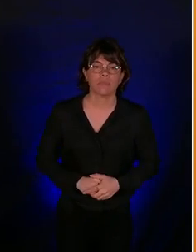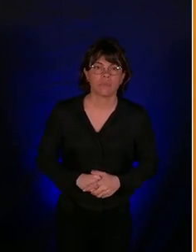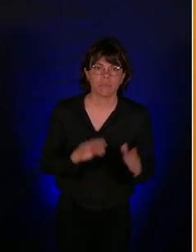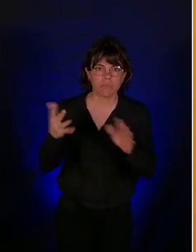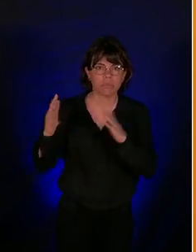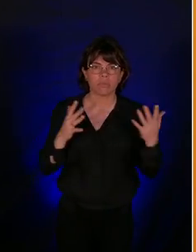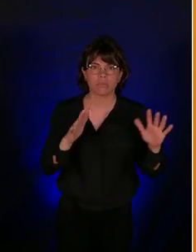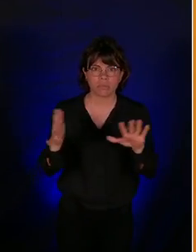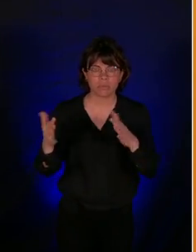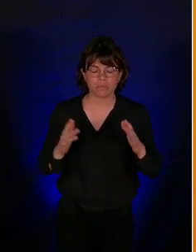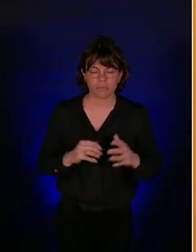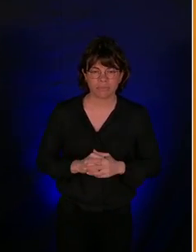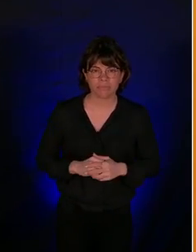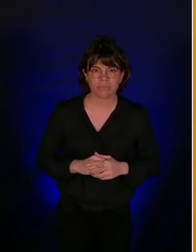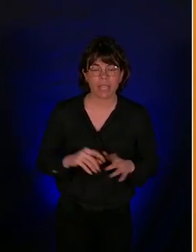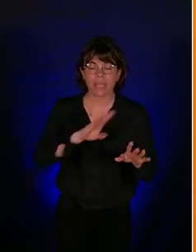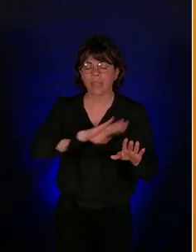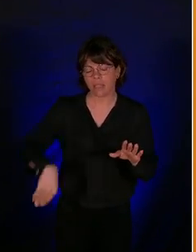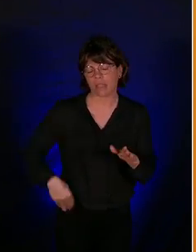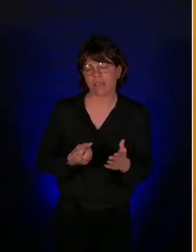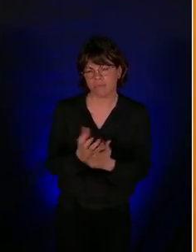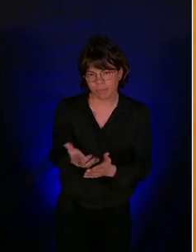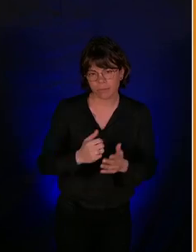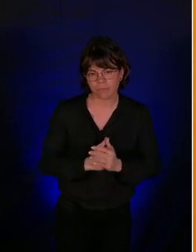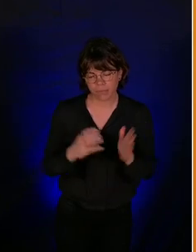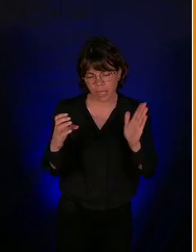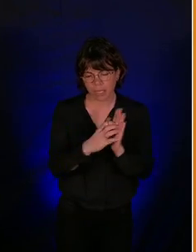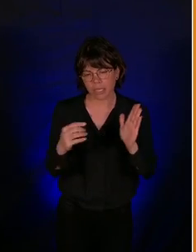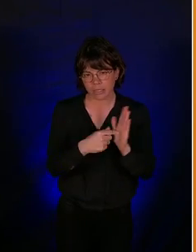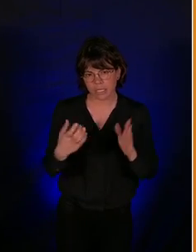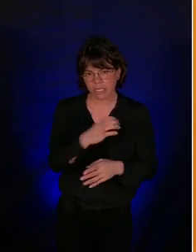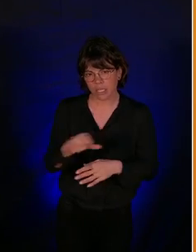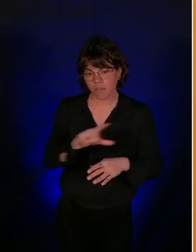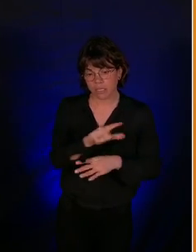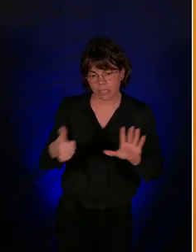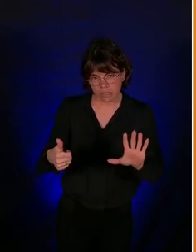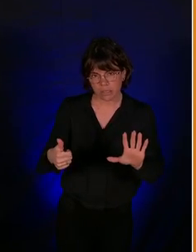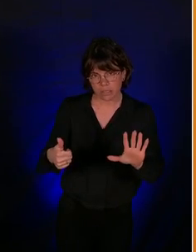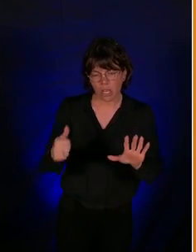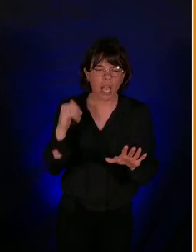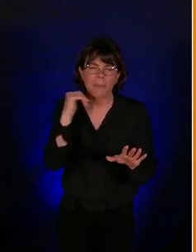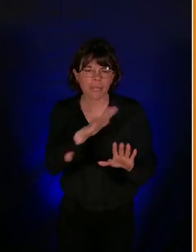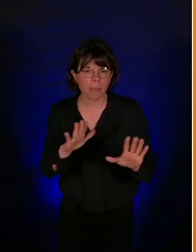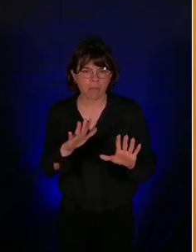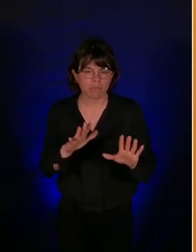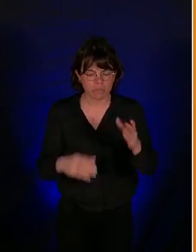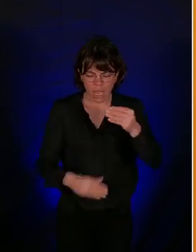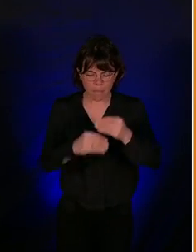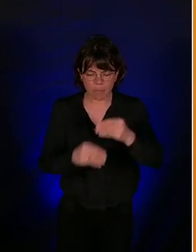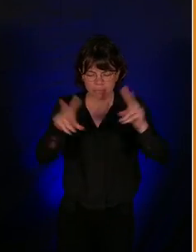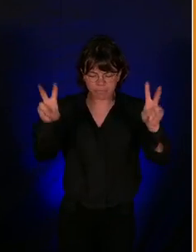et j'ai et dernier élément c'est l' c'est l'article 526 vite fait alors là c'est l'amendement